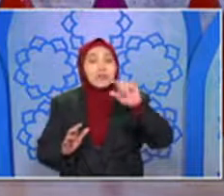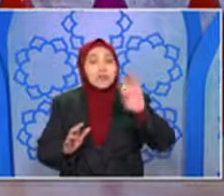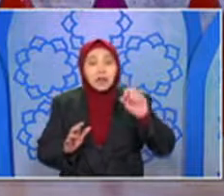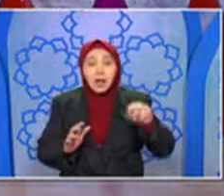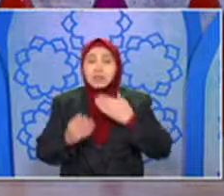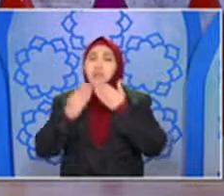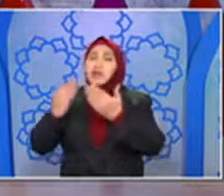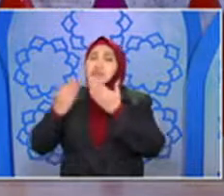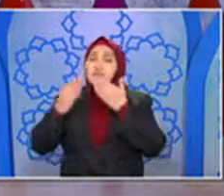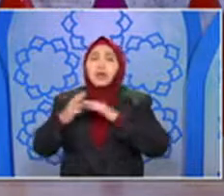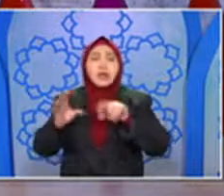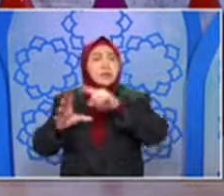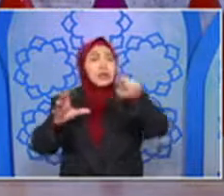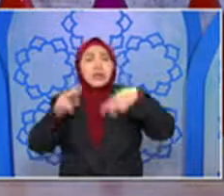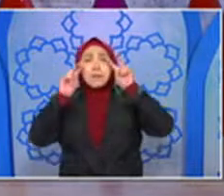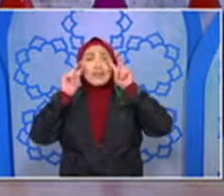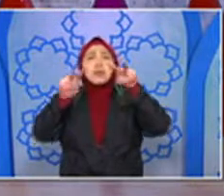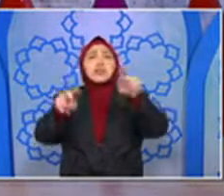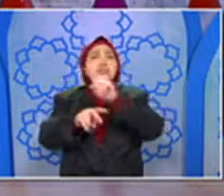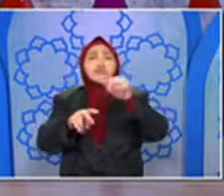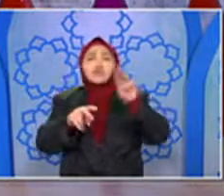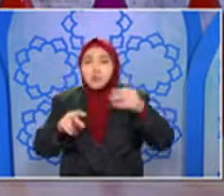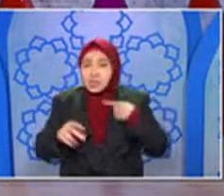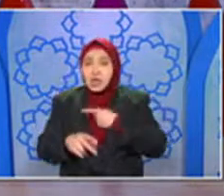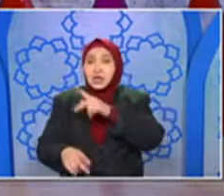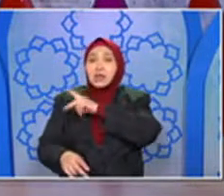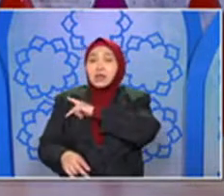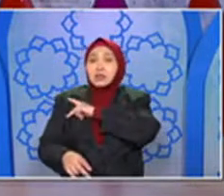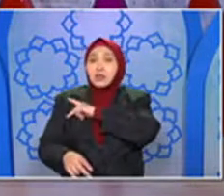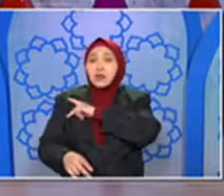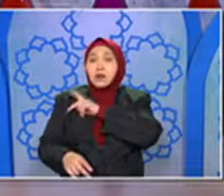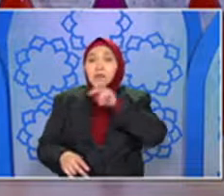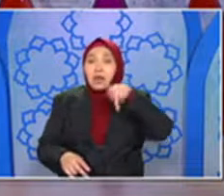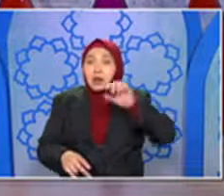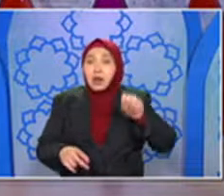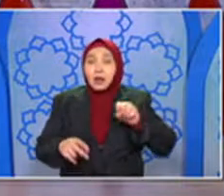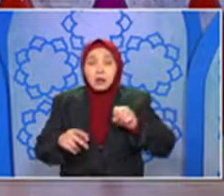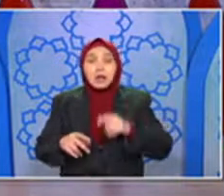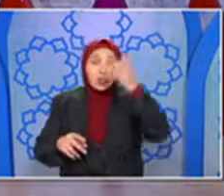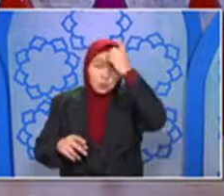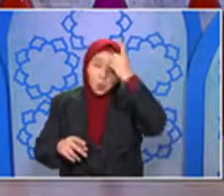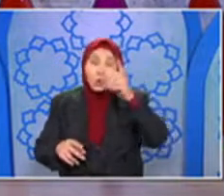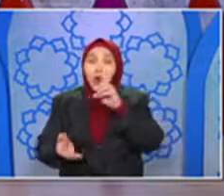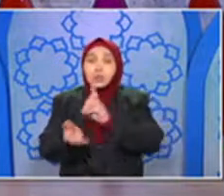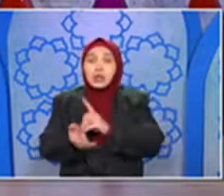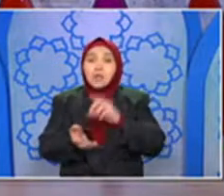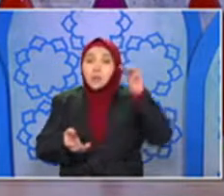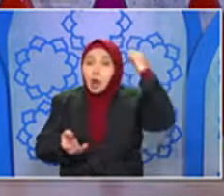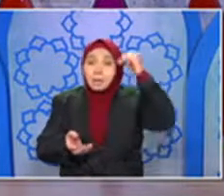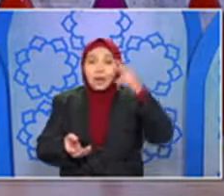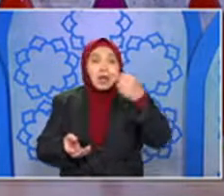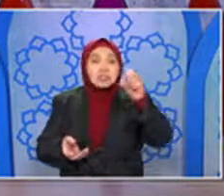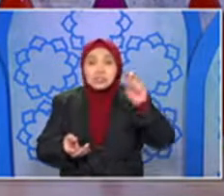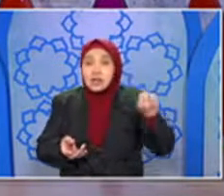terima kasih kepada mereka yang menonton di Zoom. Kita ada Ketua Pengarah Islam Tourism Center, Datuk Dr. Muhammad Razif Hassan, dan juga Pengurusi TV